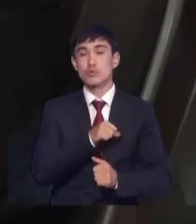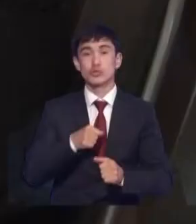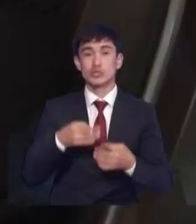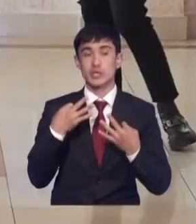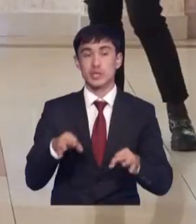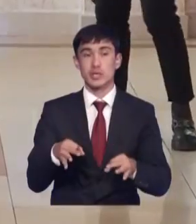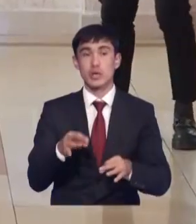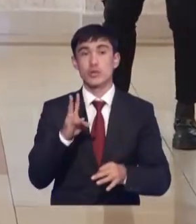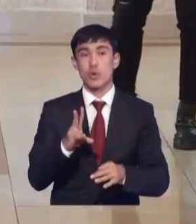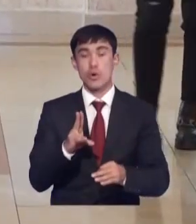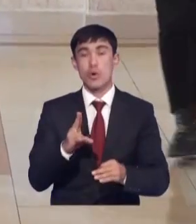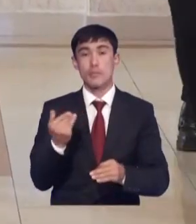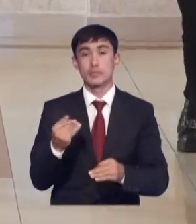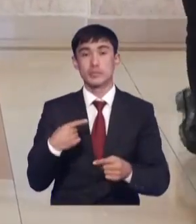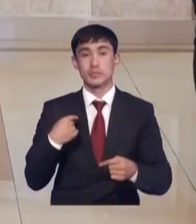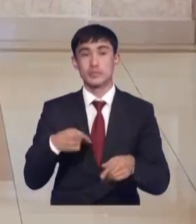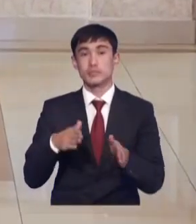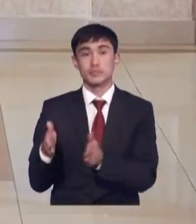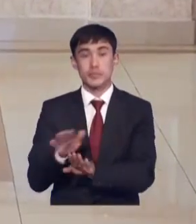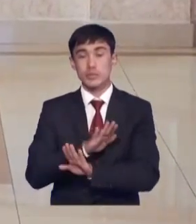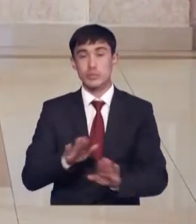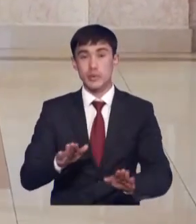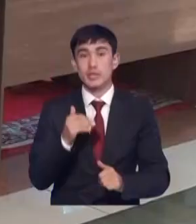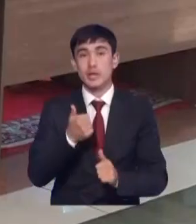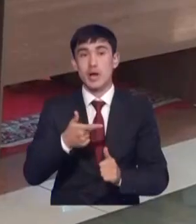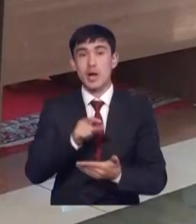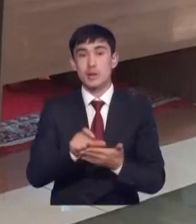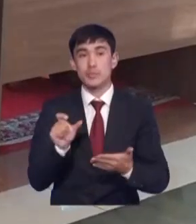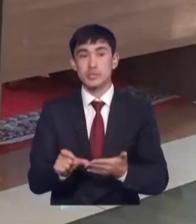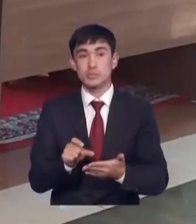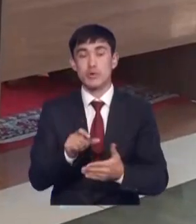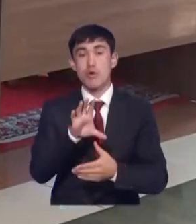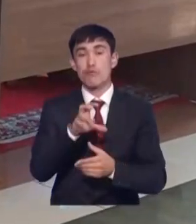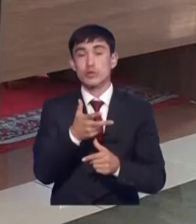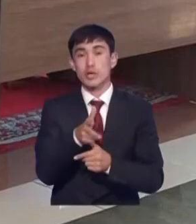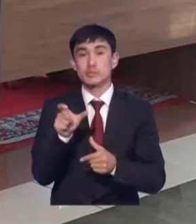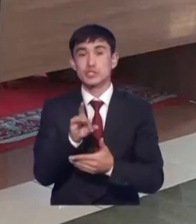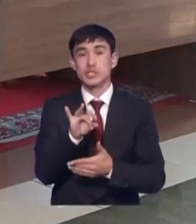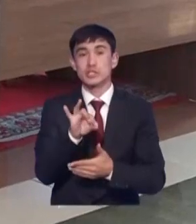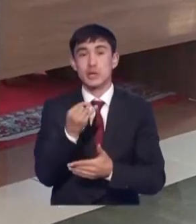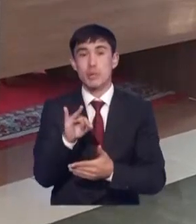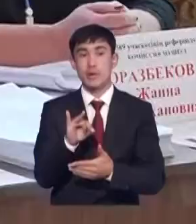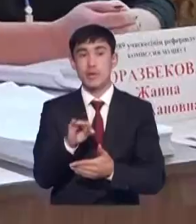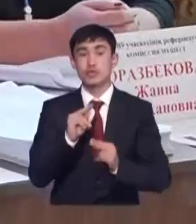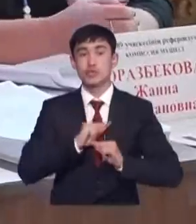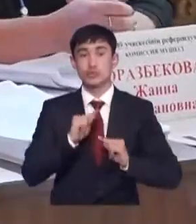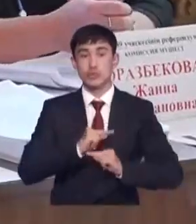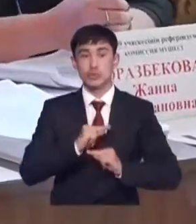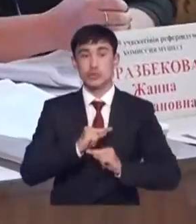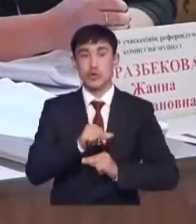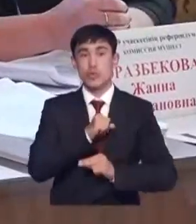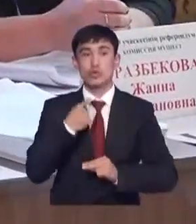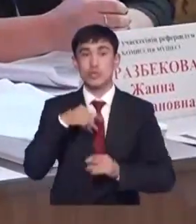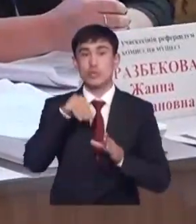еркі. Бірақ бейтарап қалуға болмайды дейді әріптесіміз фотокорреспондент Жеңіс Ысқабай. Жұмыста жүрсе де